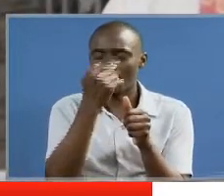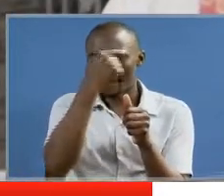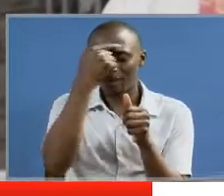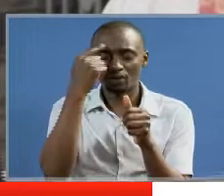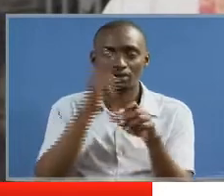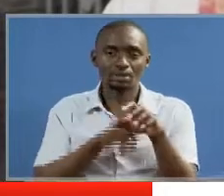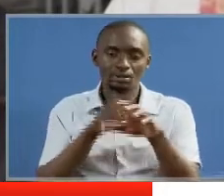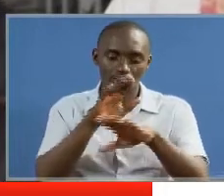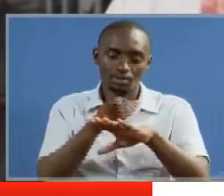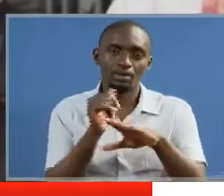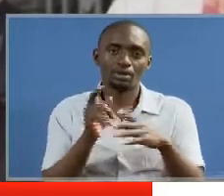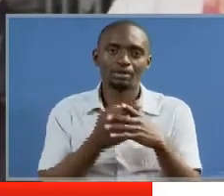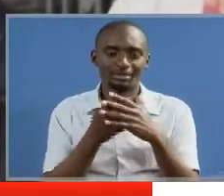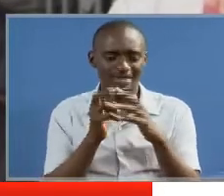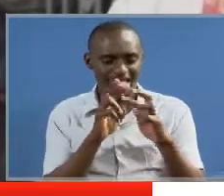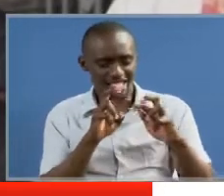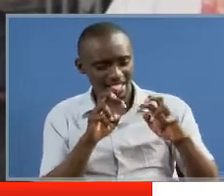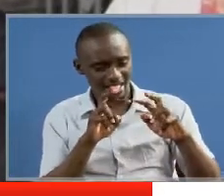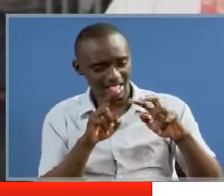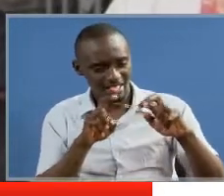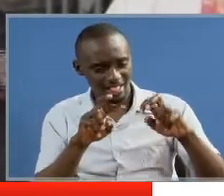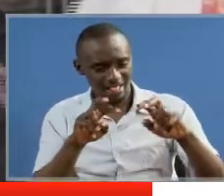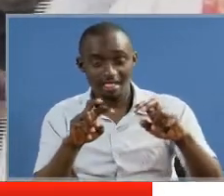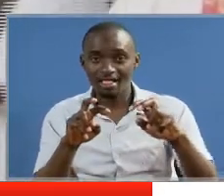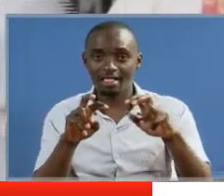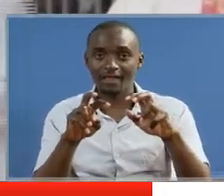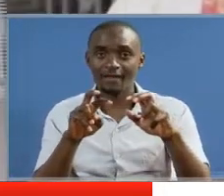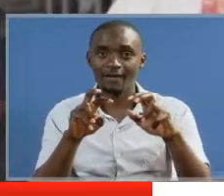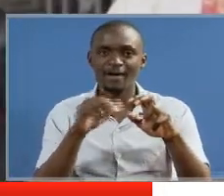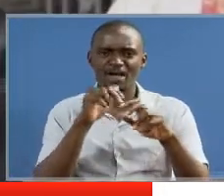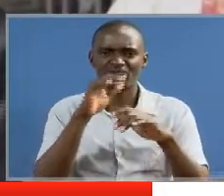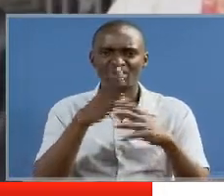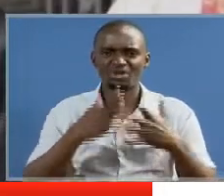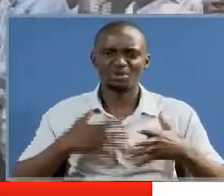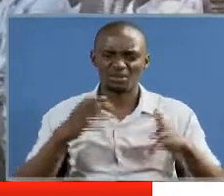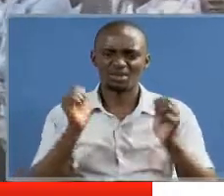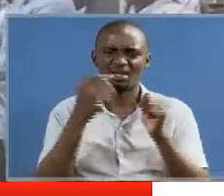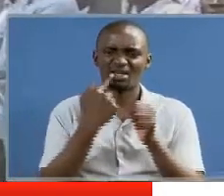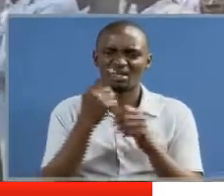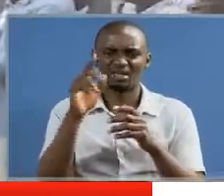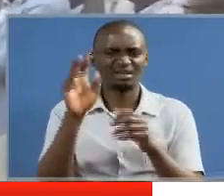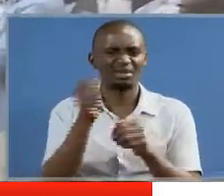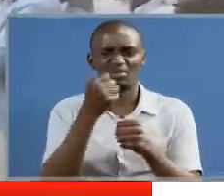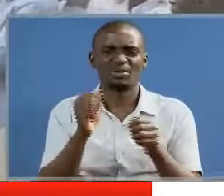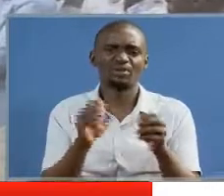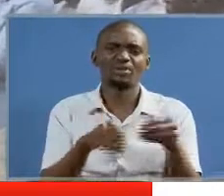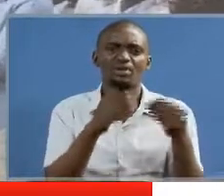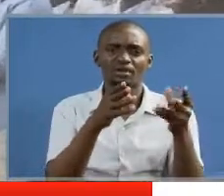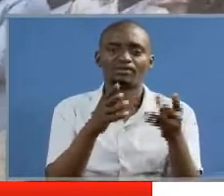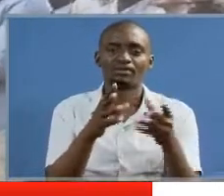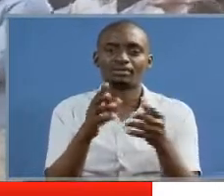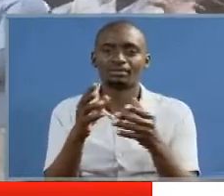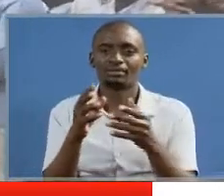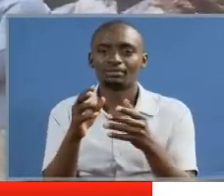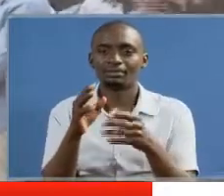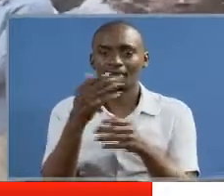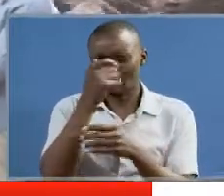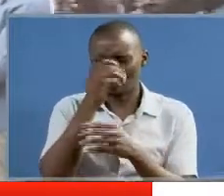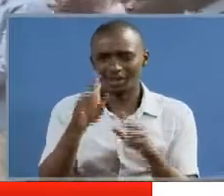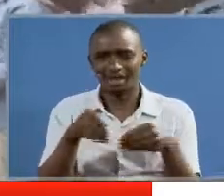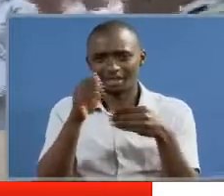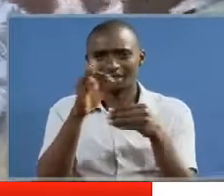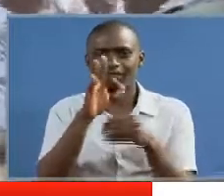tukimuita tunamwasses. Hakuna mtu atatuambia tusitoe pesa kwa kanisa. Ruto alitosa shilingi milioni 3 huku